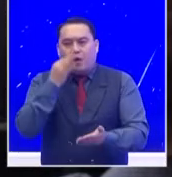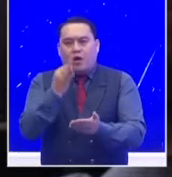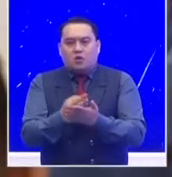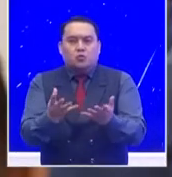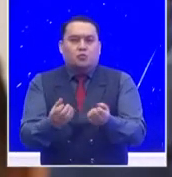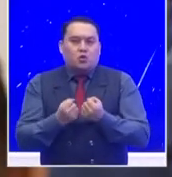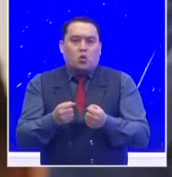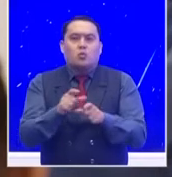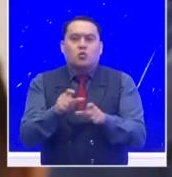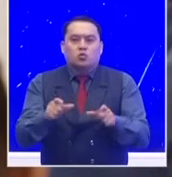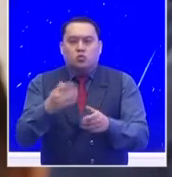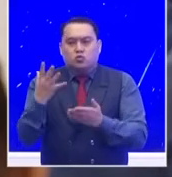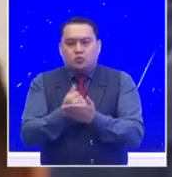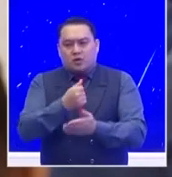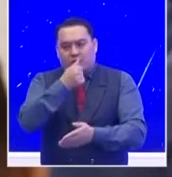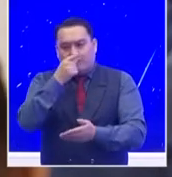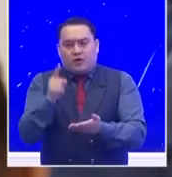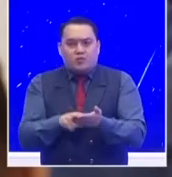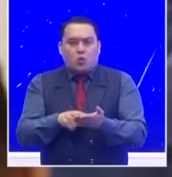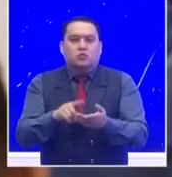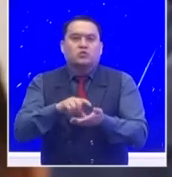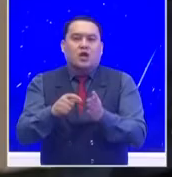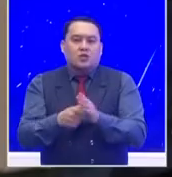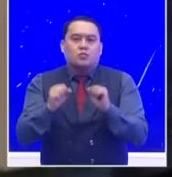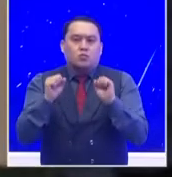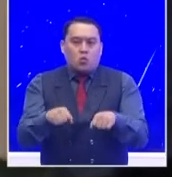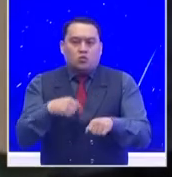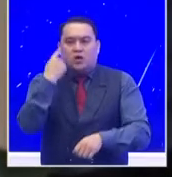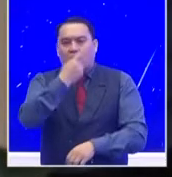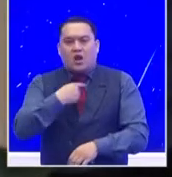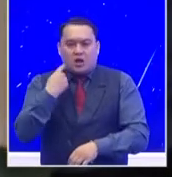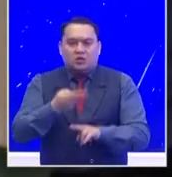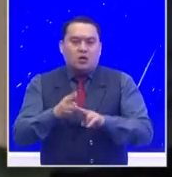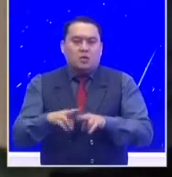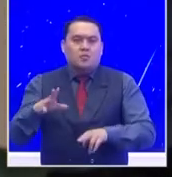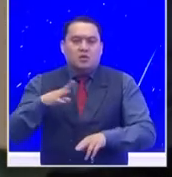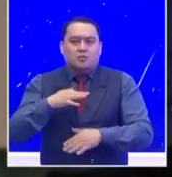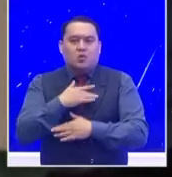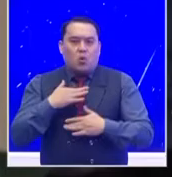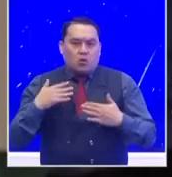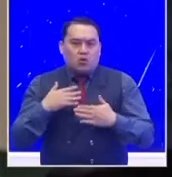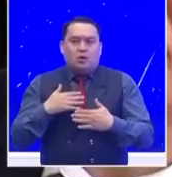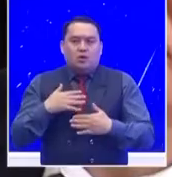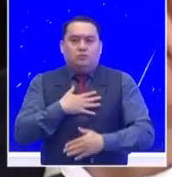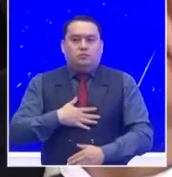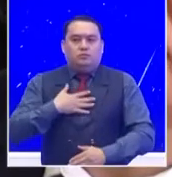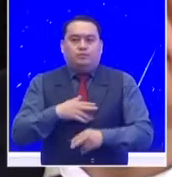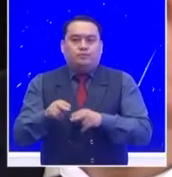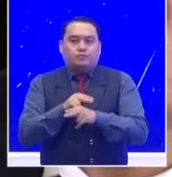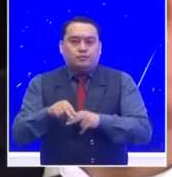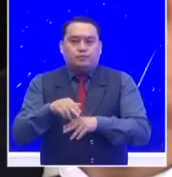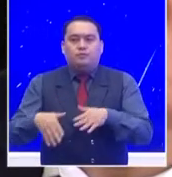прием граждан. Кто не успел задать свои вопросы в зале, могут сделать это лично. И таких было немало. Многих волнует ремонт